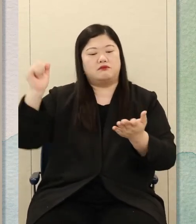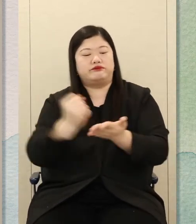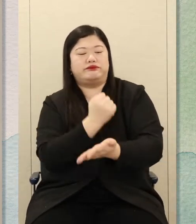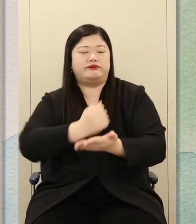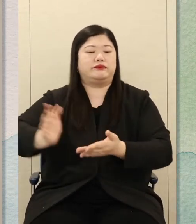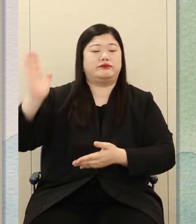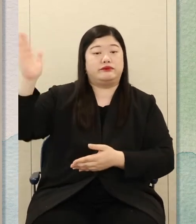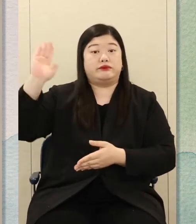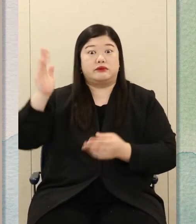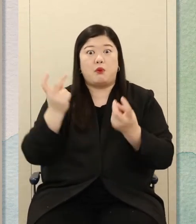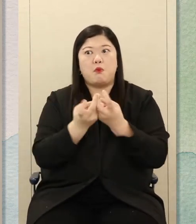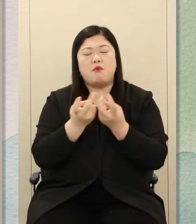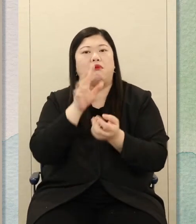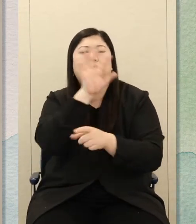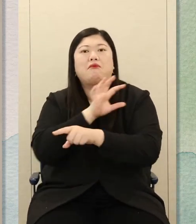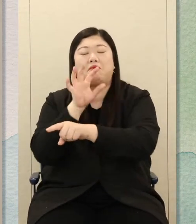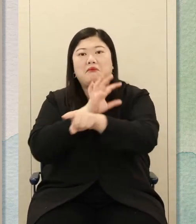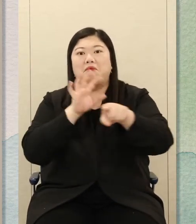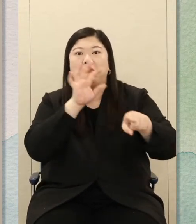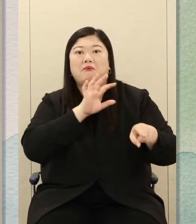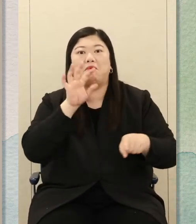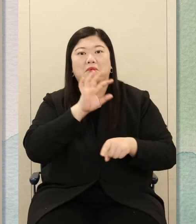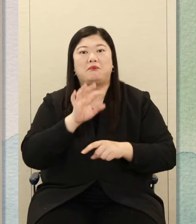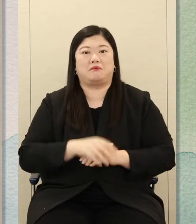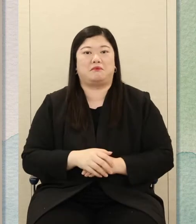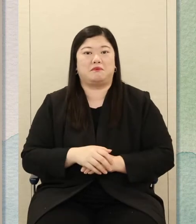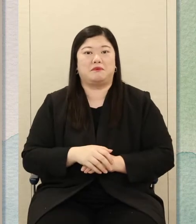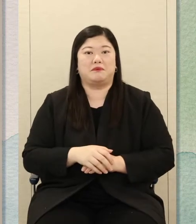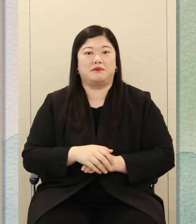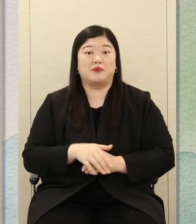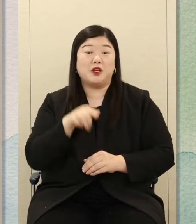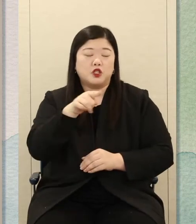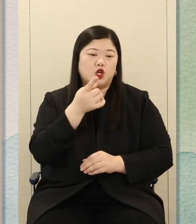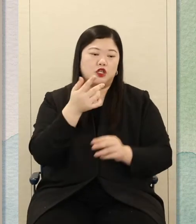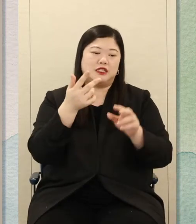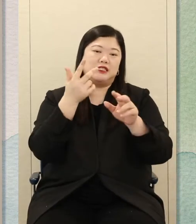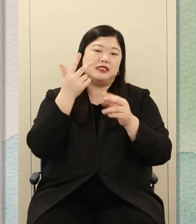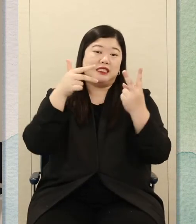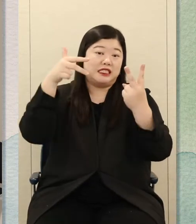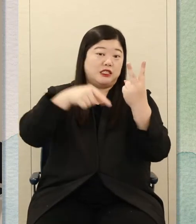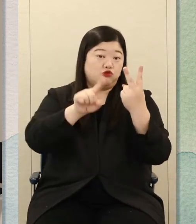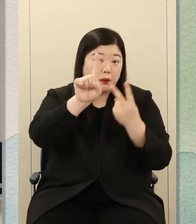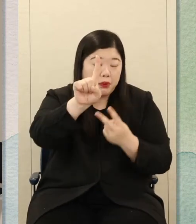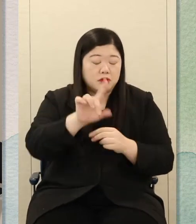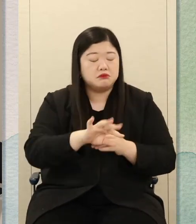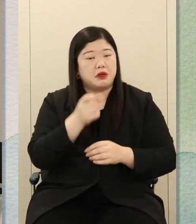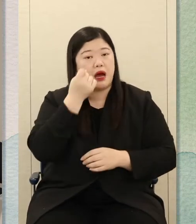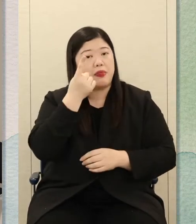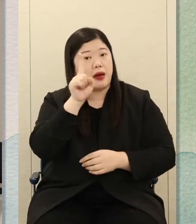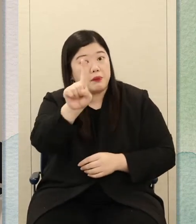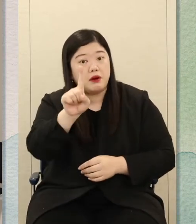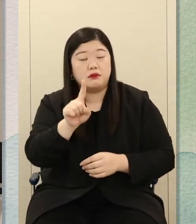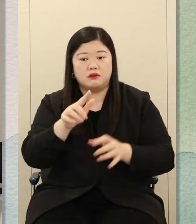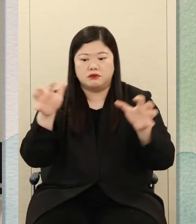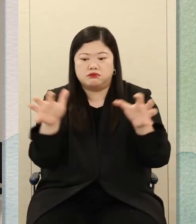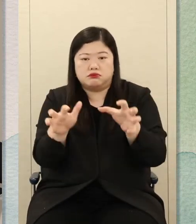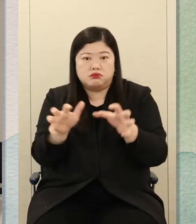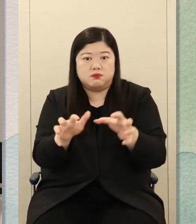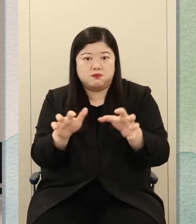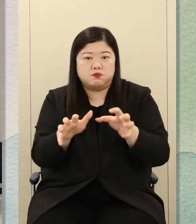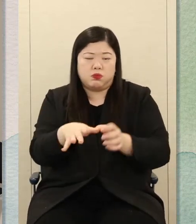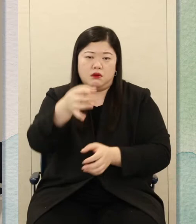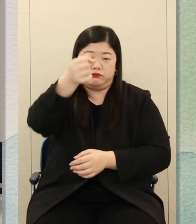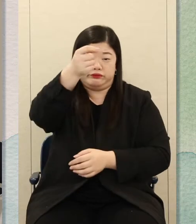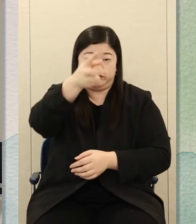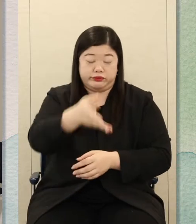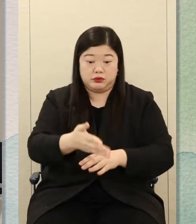방법이 되는데 꾸준히 읽기 위해서는 모임이 꾸준히 열려야 되거든요. 그래서 그런 것들을 그런 독서